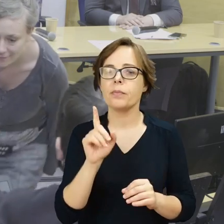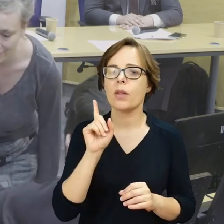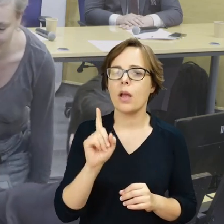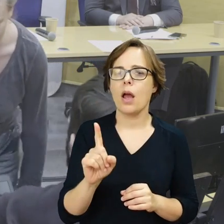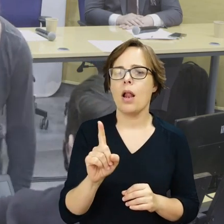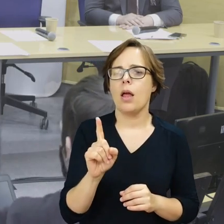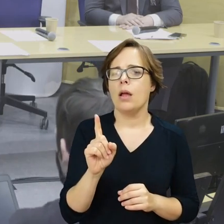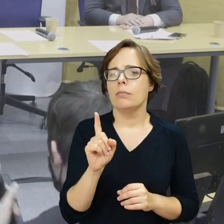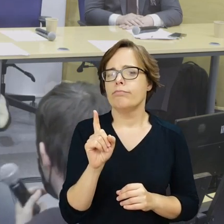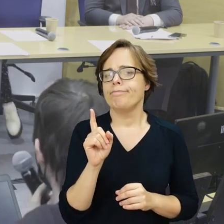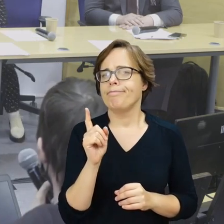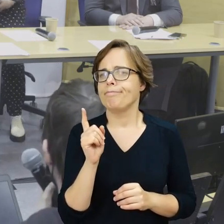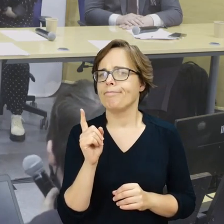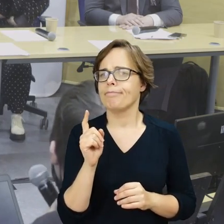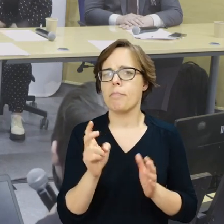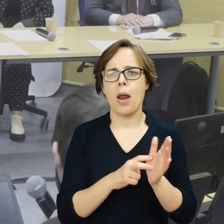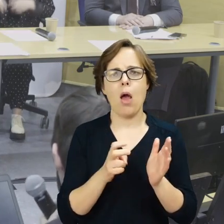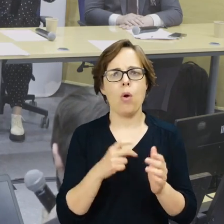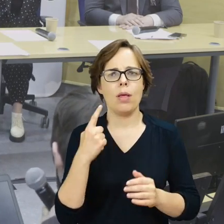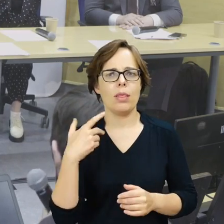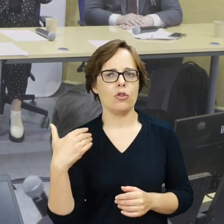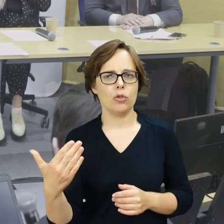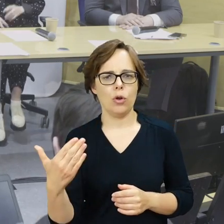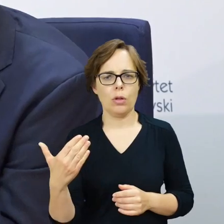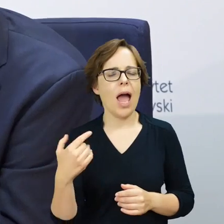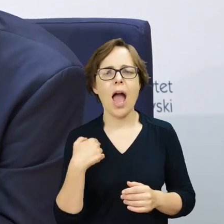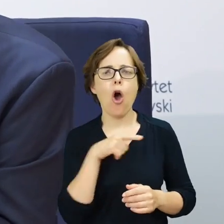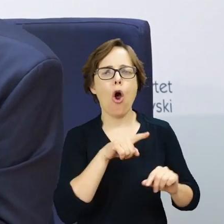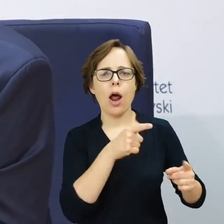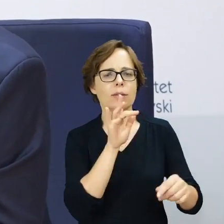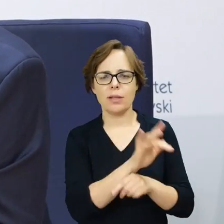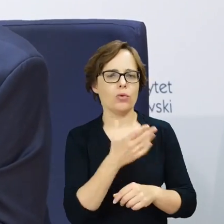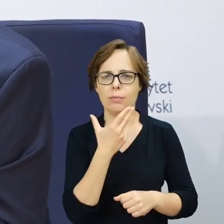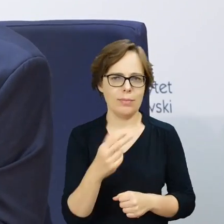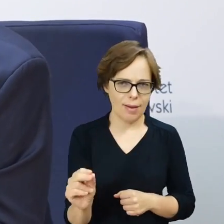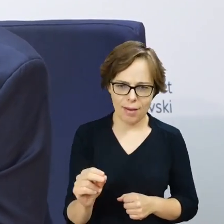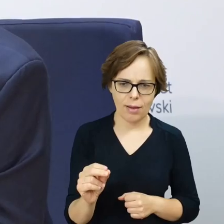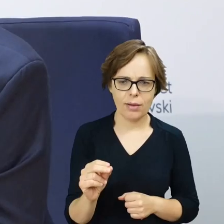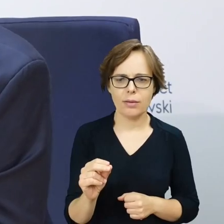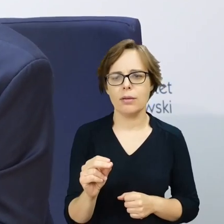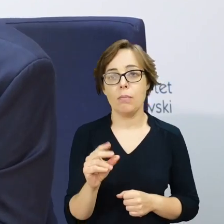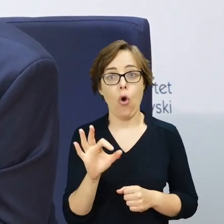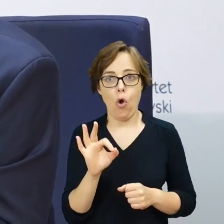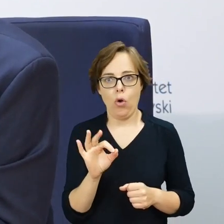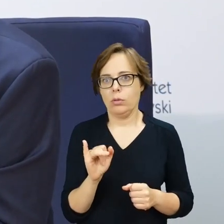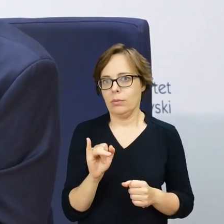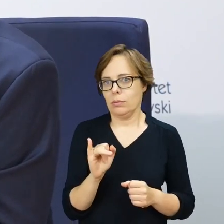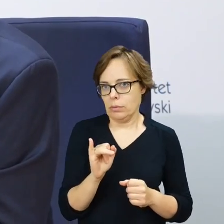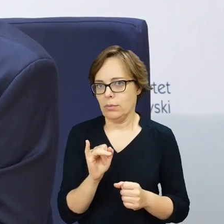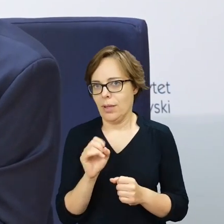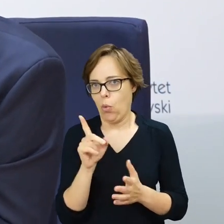jednej strony brakuje. Przy czym to nie jest zarzut do organizatorów, bo to i tak jesteśmy o jeden krok dalej, ale brakuje mi jeszcze,